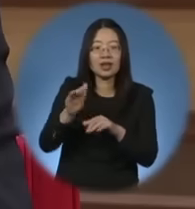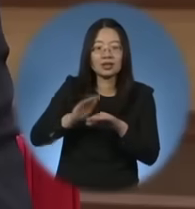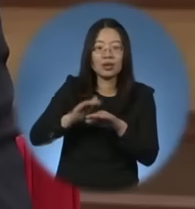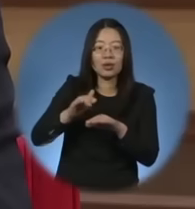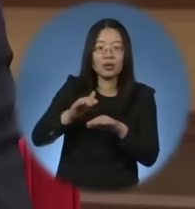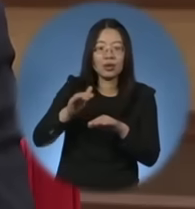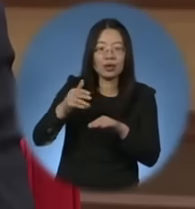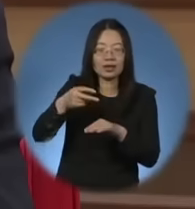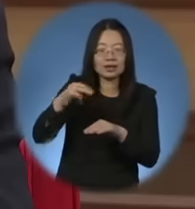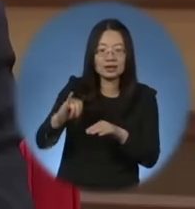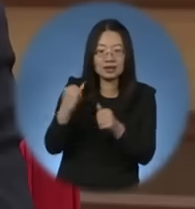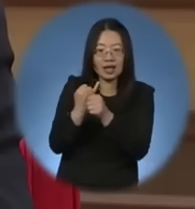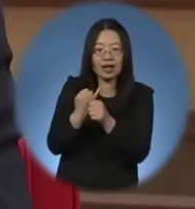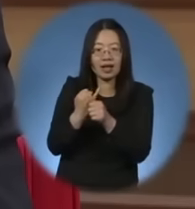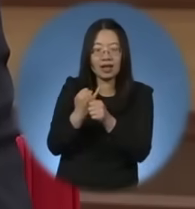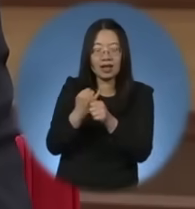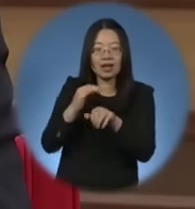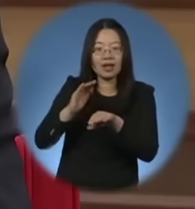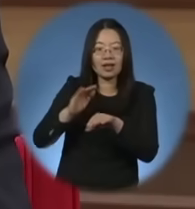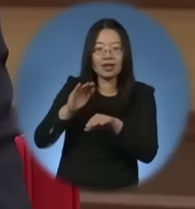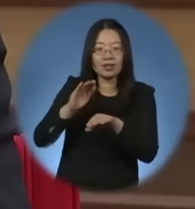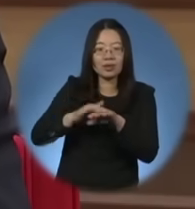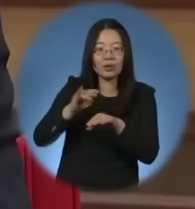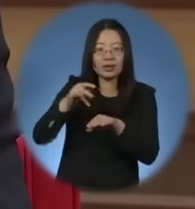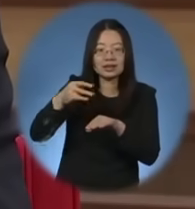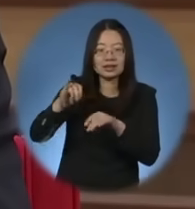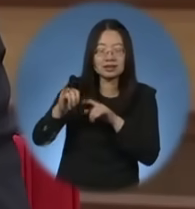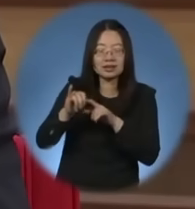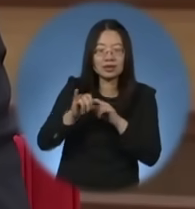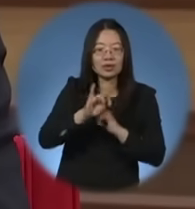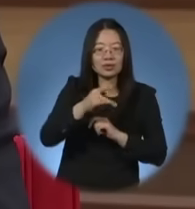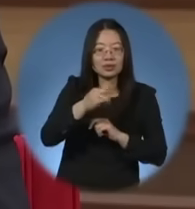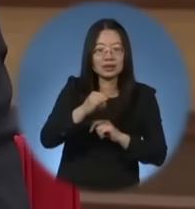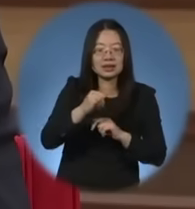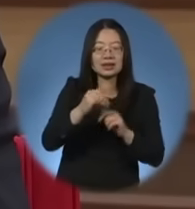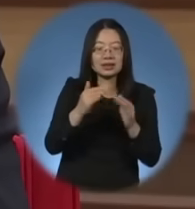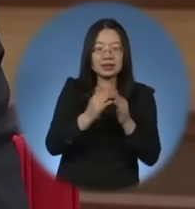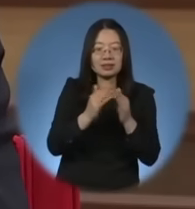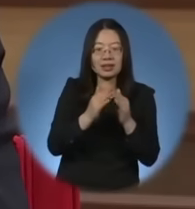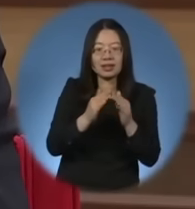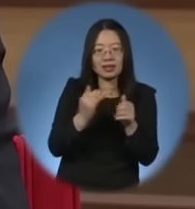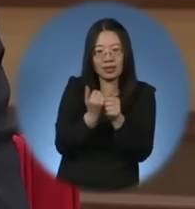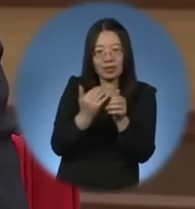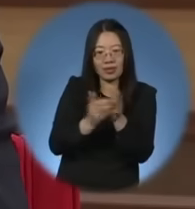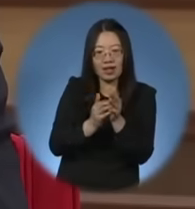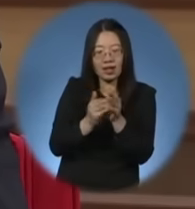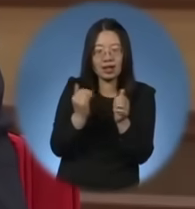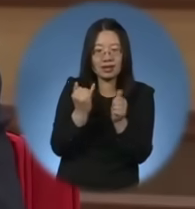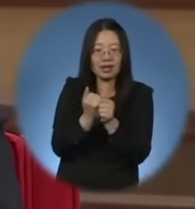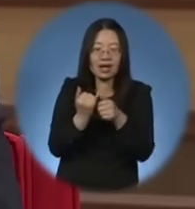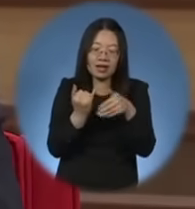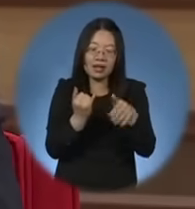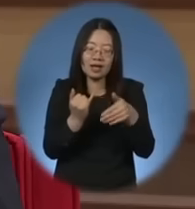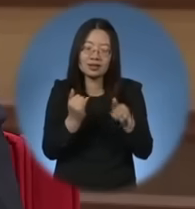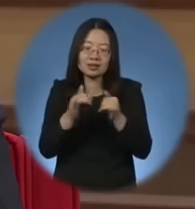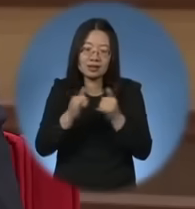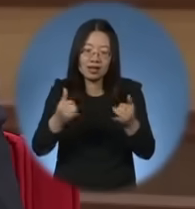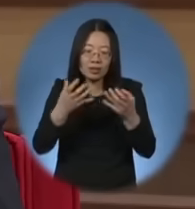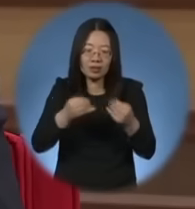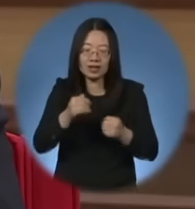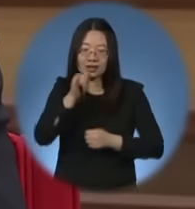그 손씨는 유시 집에 장각 갔어요 같은 양동 마을에 예 그러니까 장각 하는 사람이 많이